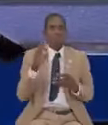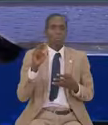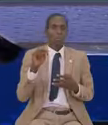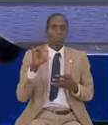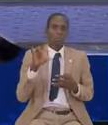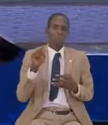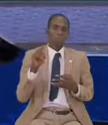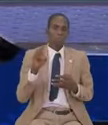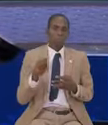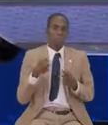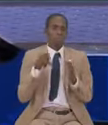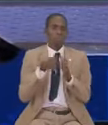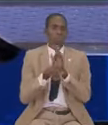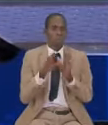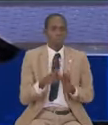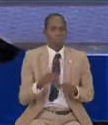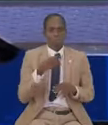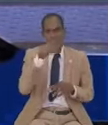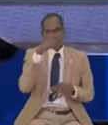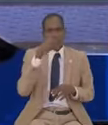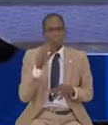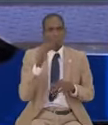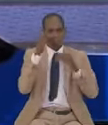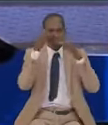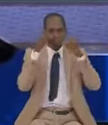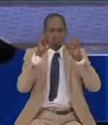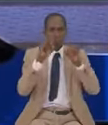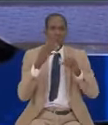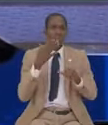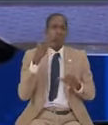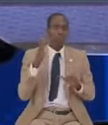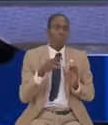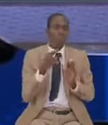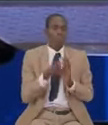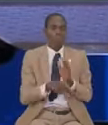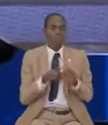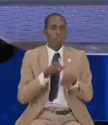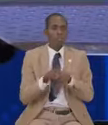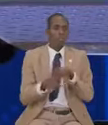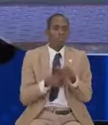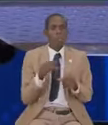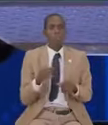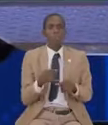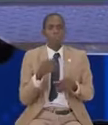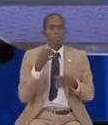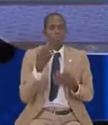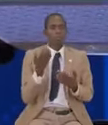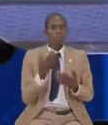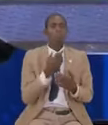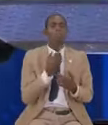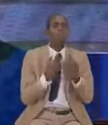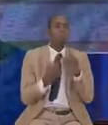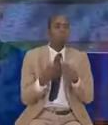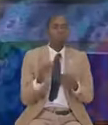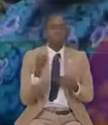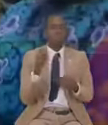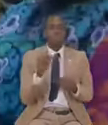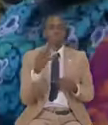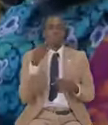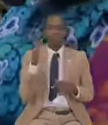les cupidités les méchancetés la fraude le dérèglement le regard le regard en Dieu